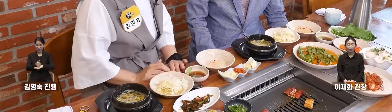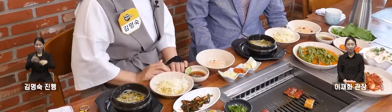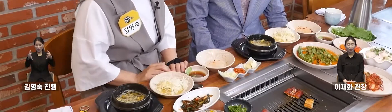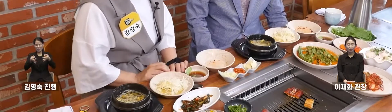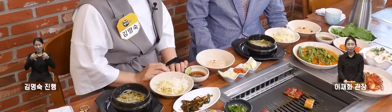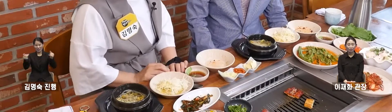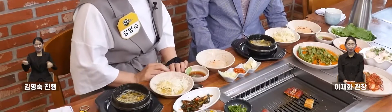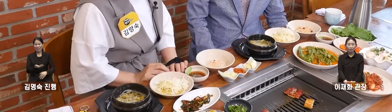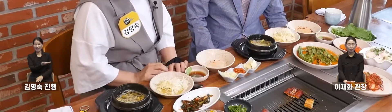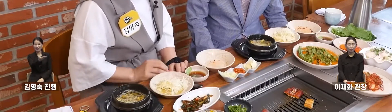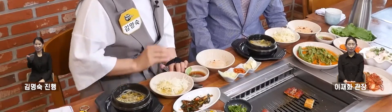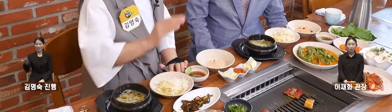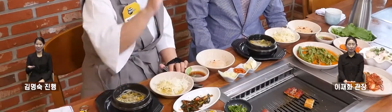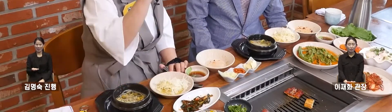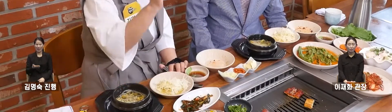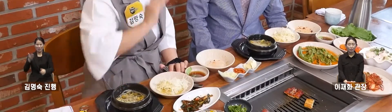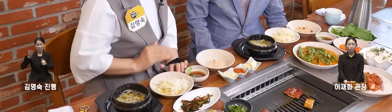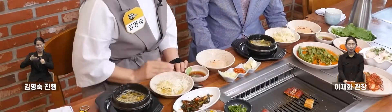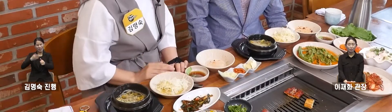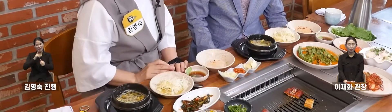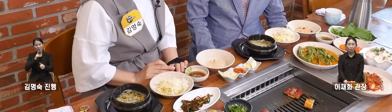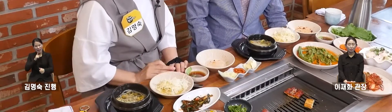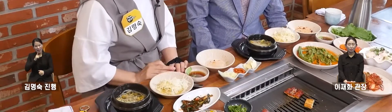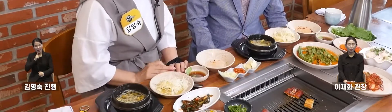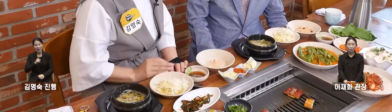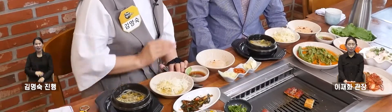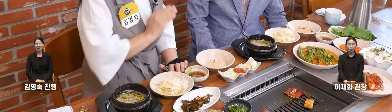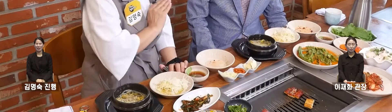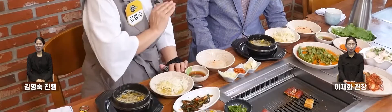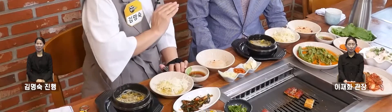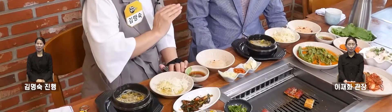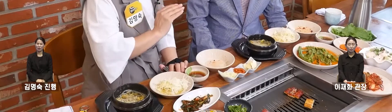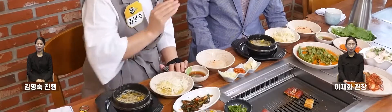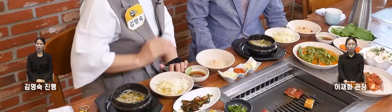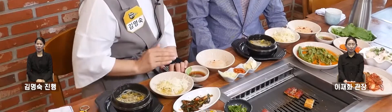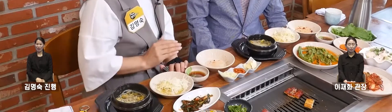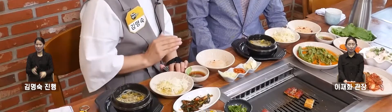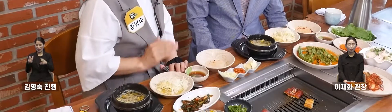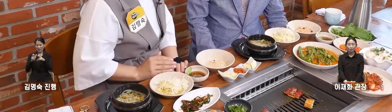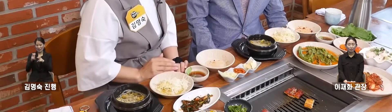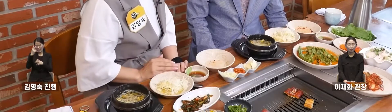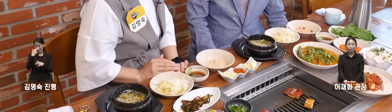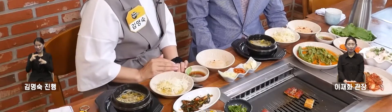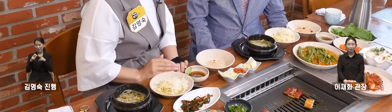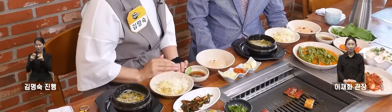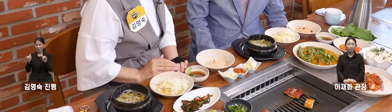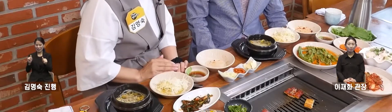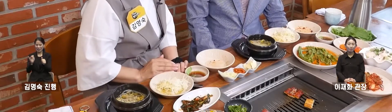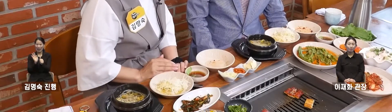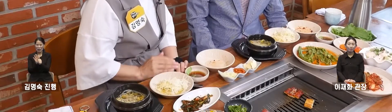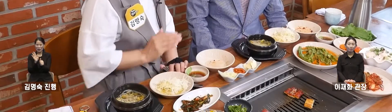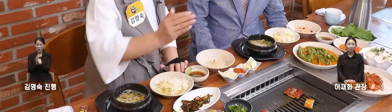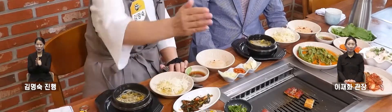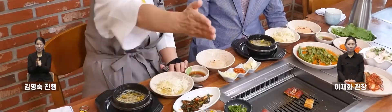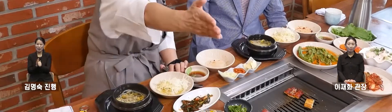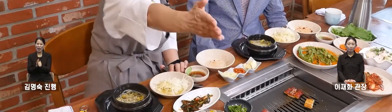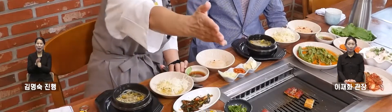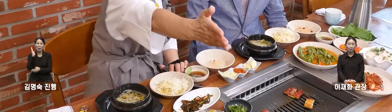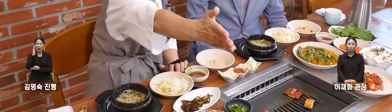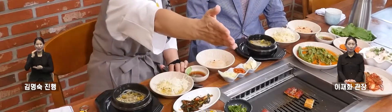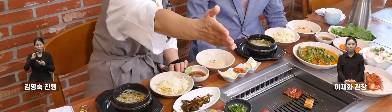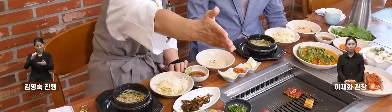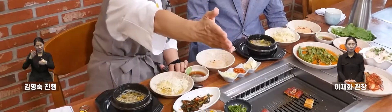끝으로 시청자 여러분들께 당부 말씀이나 아니면 뭐 시각 우리 장애인분들에게 응원의 메시지